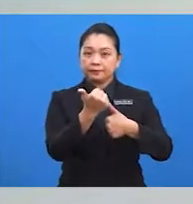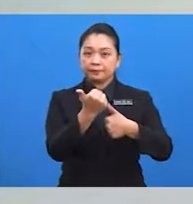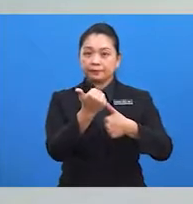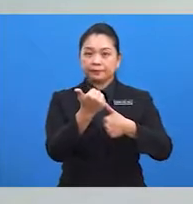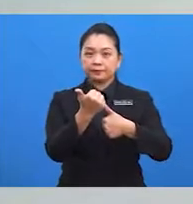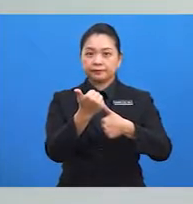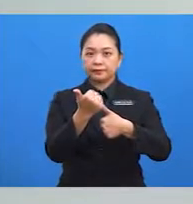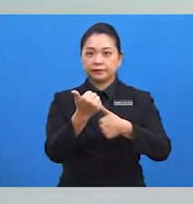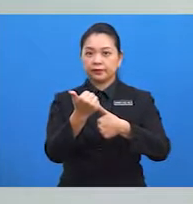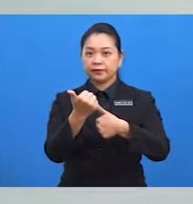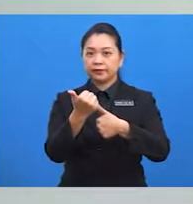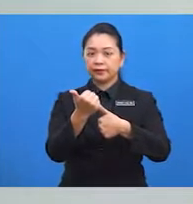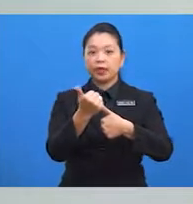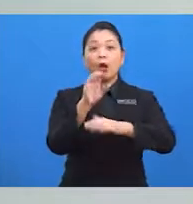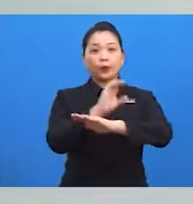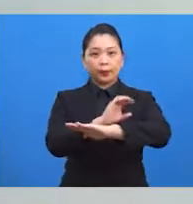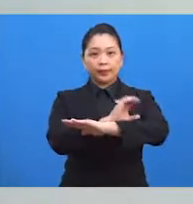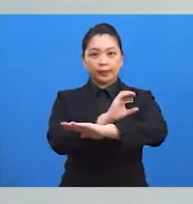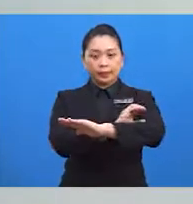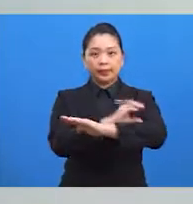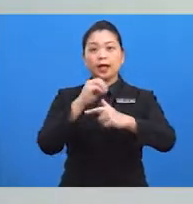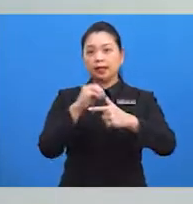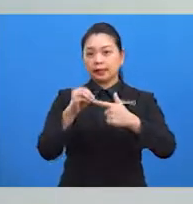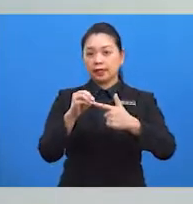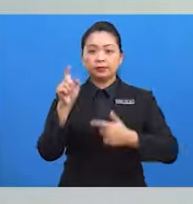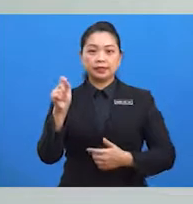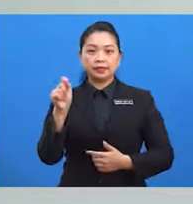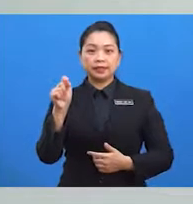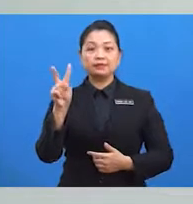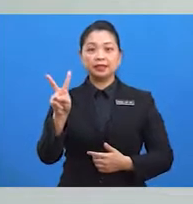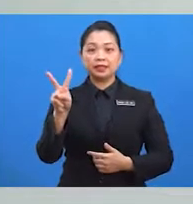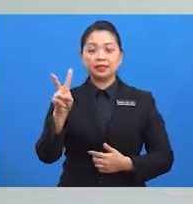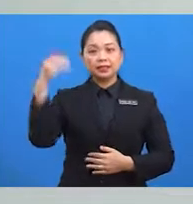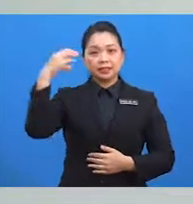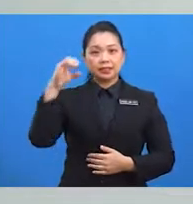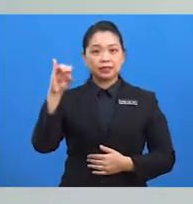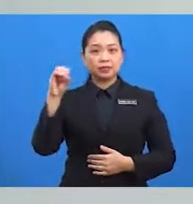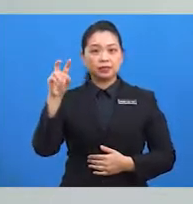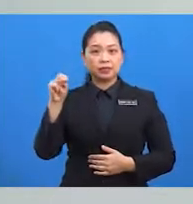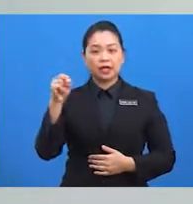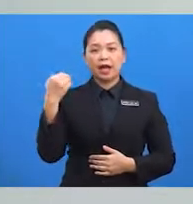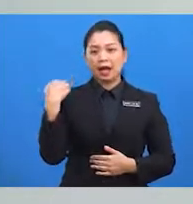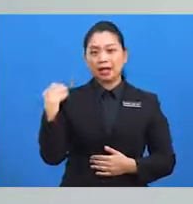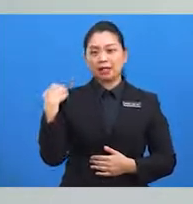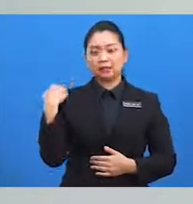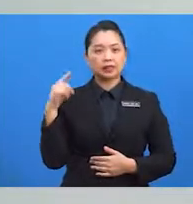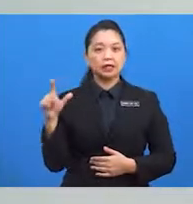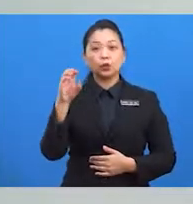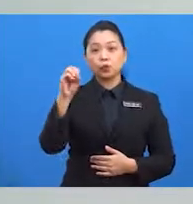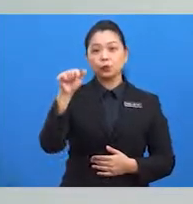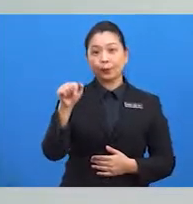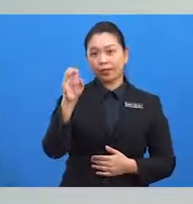komputer atau television Sinar mengayun nya ialah 0901